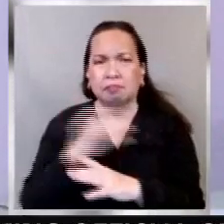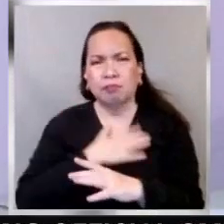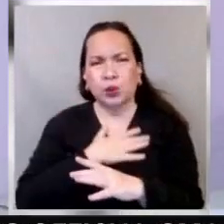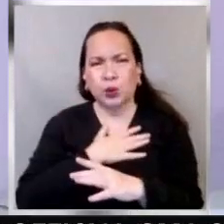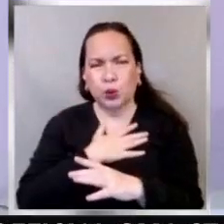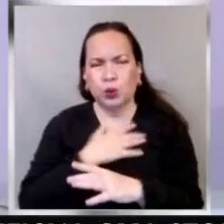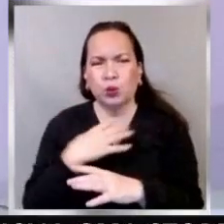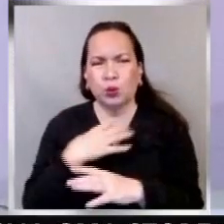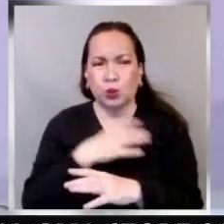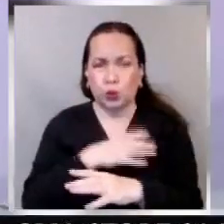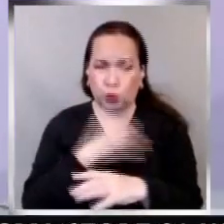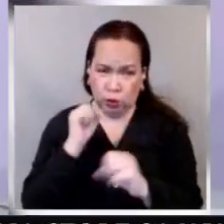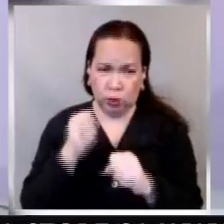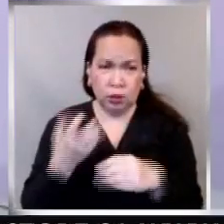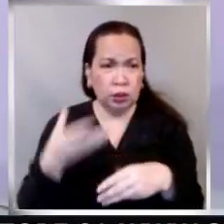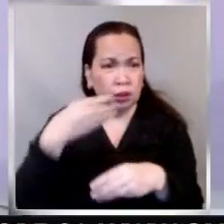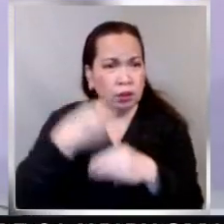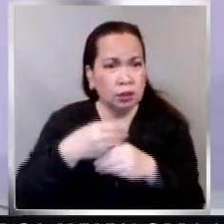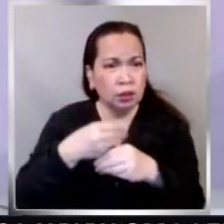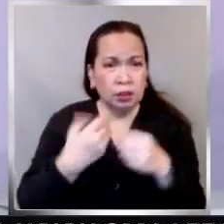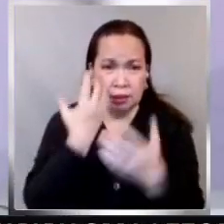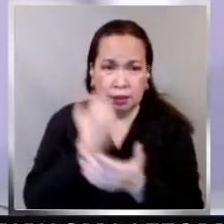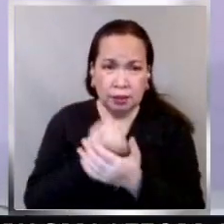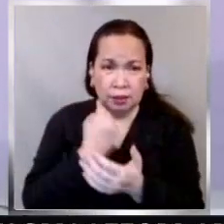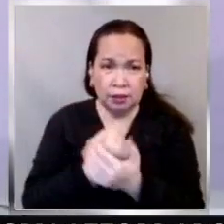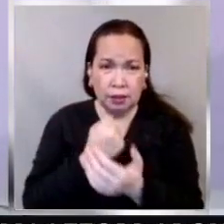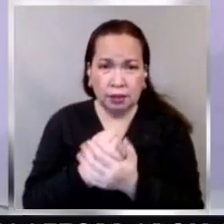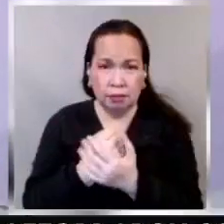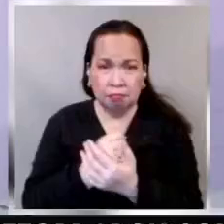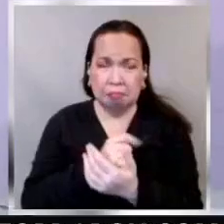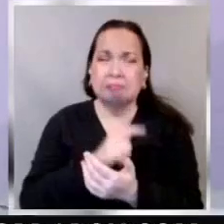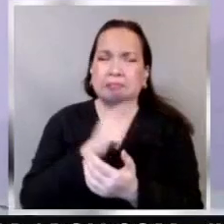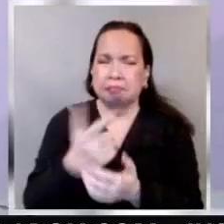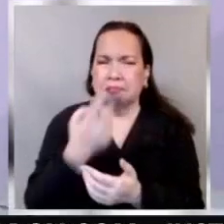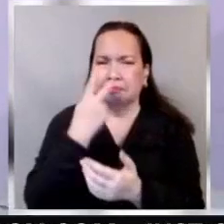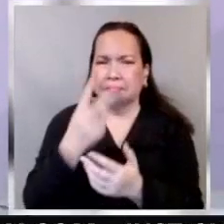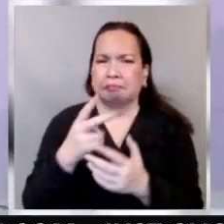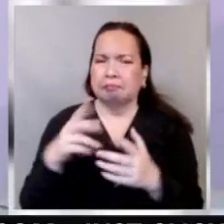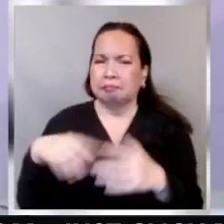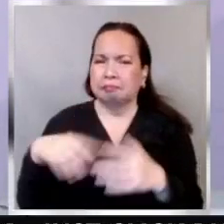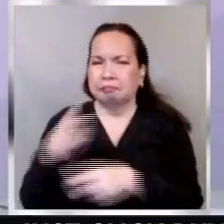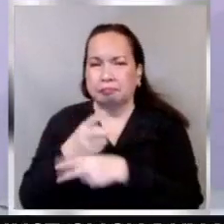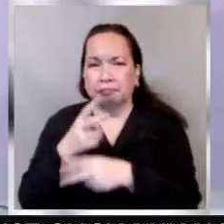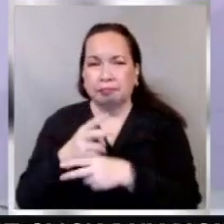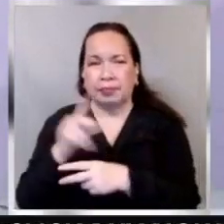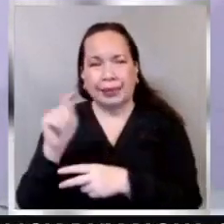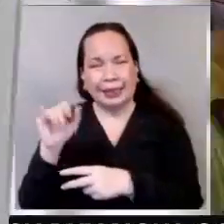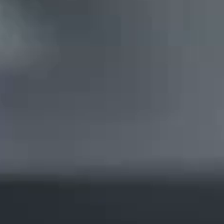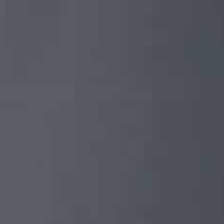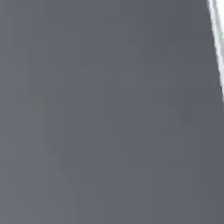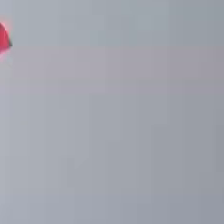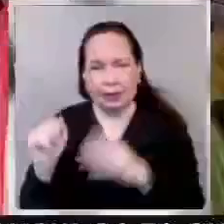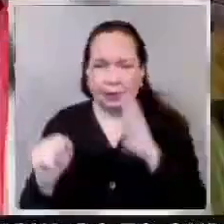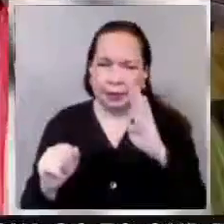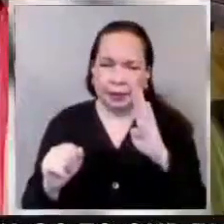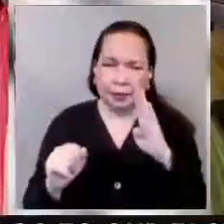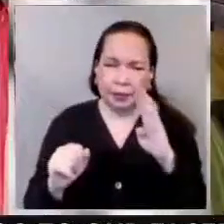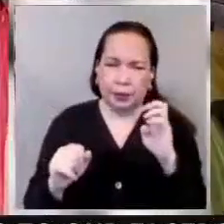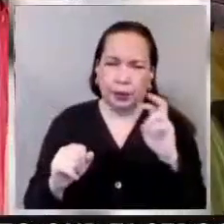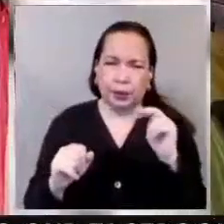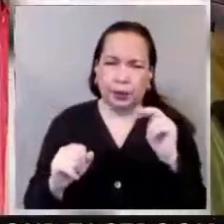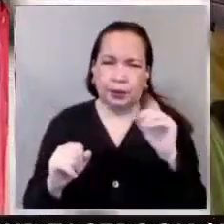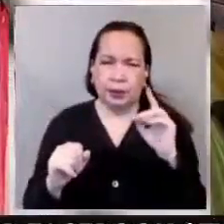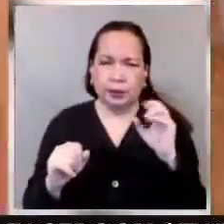sa sahod. Tungayan po sa sanib puwersang pagtutok ni Tina Pangilinan Perez at Bernadette Reyes.